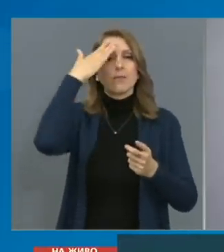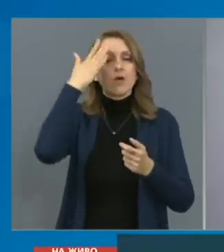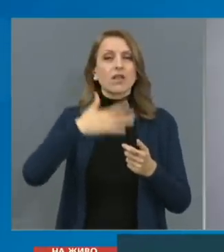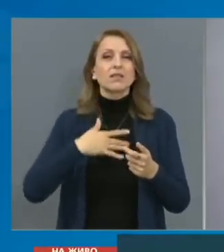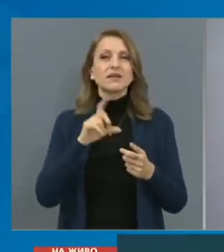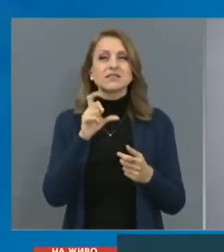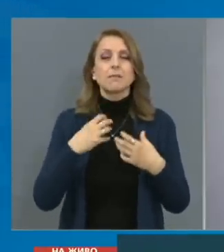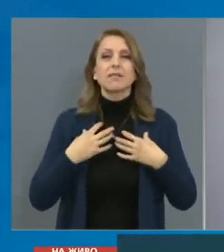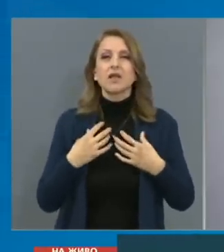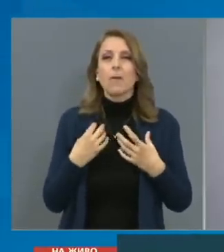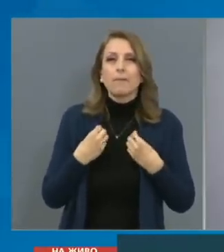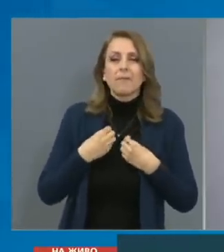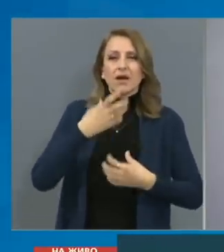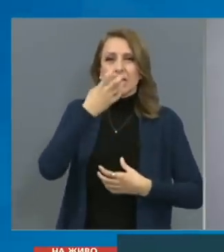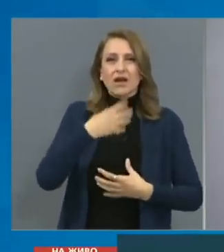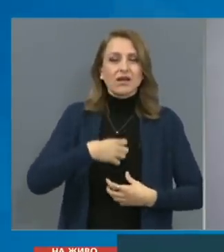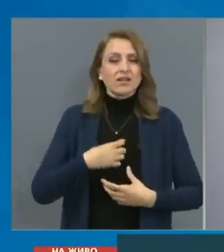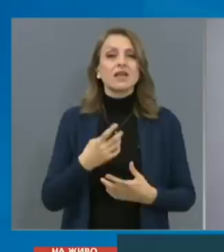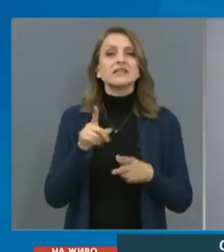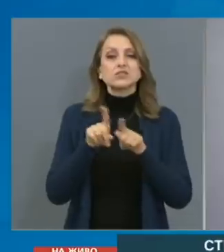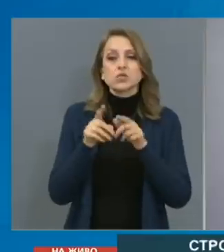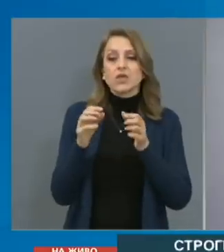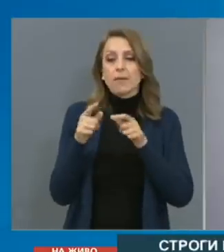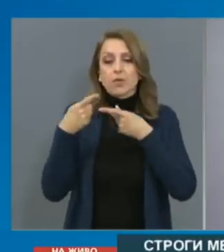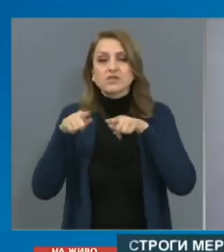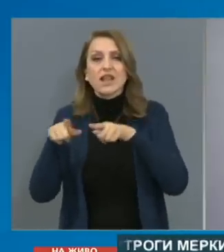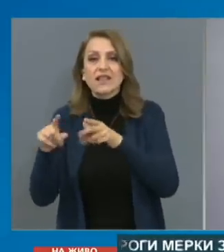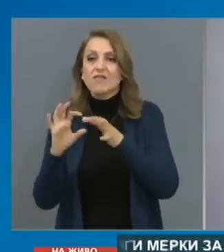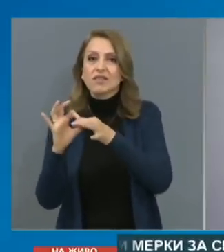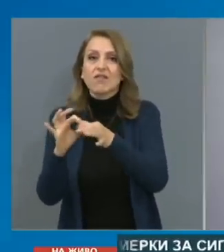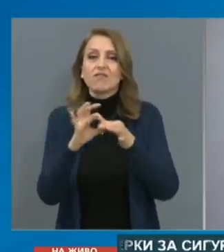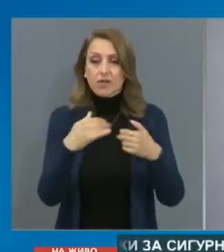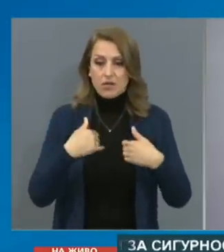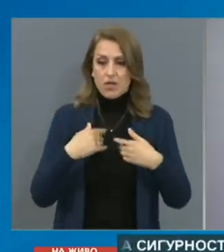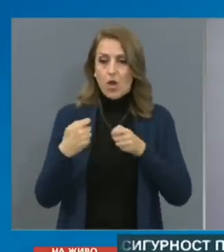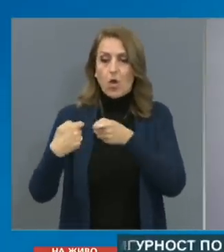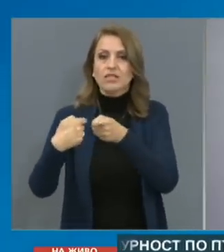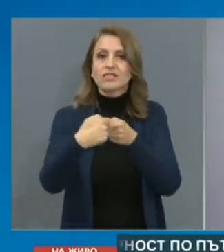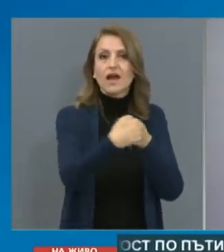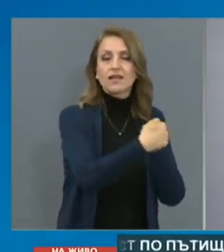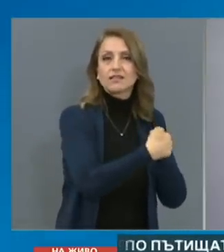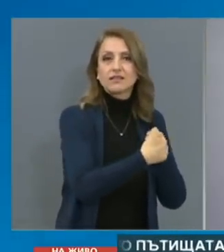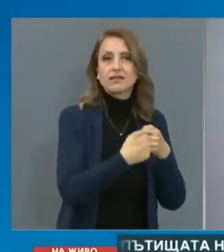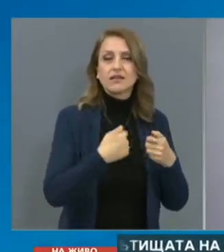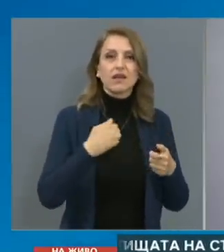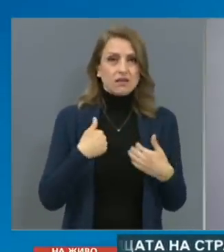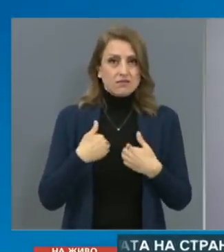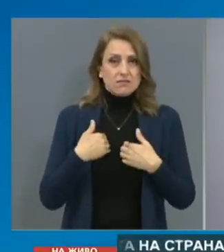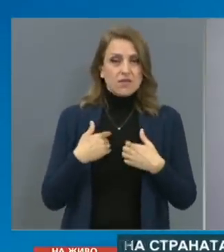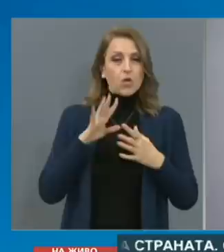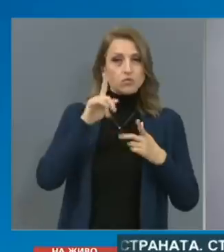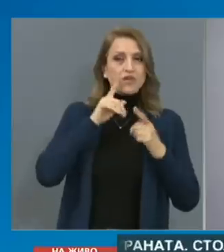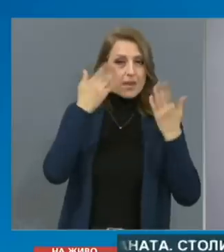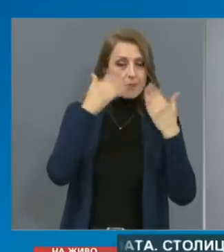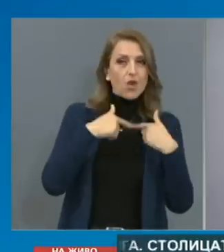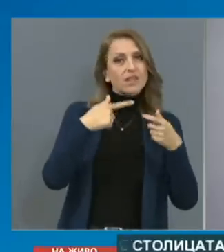да проследяват епидемиологичните вериги и да откриват включително и асимптомни лица в